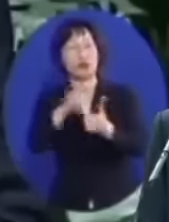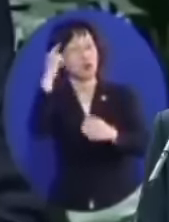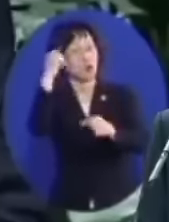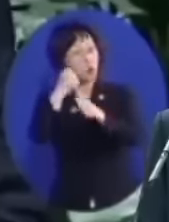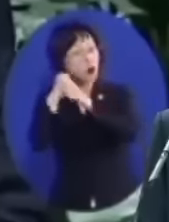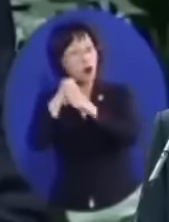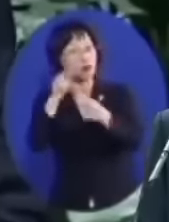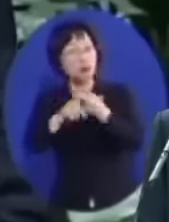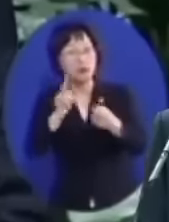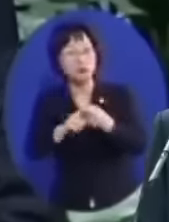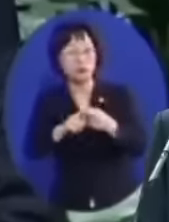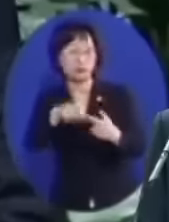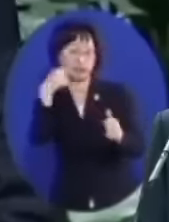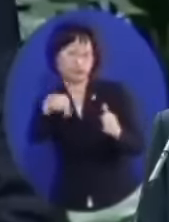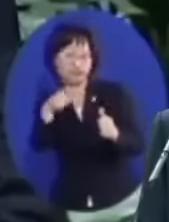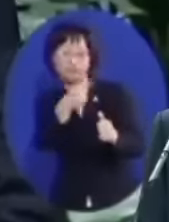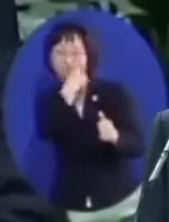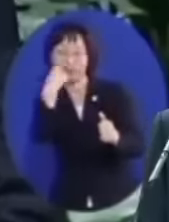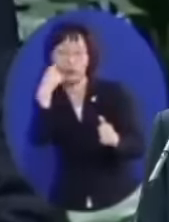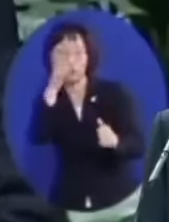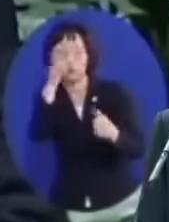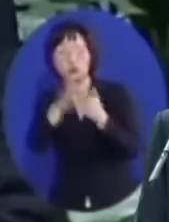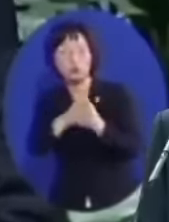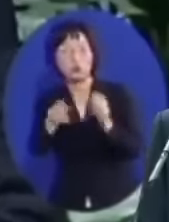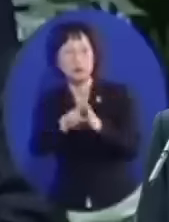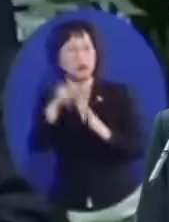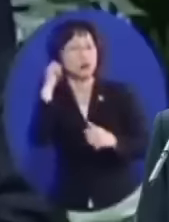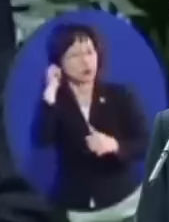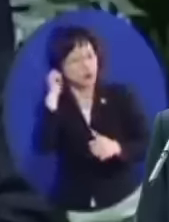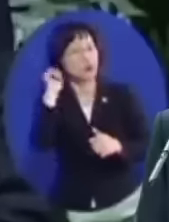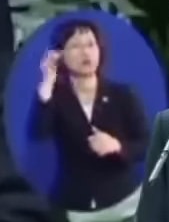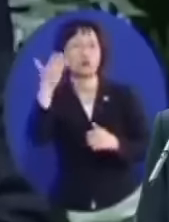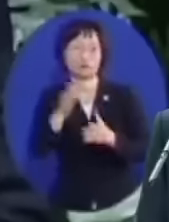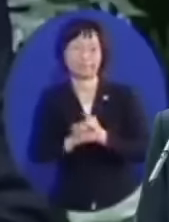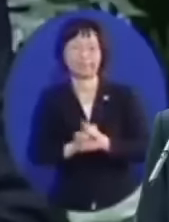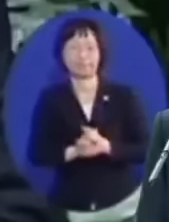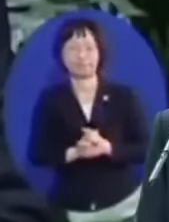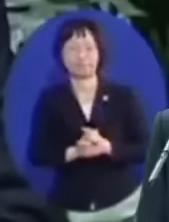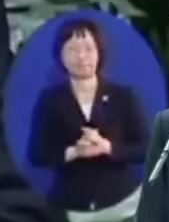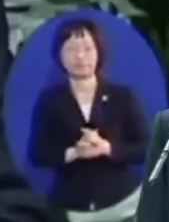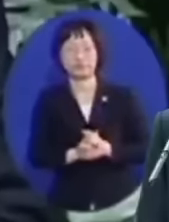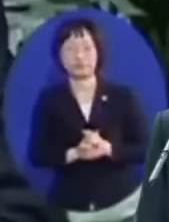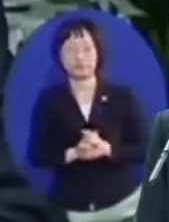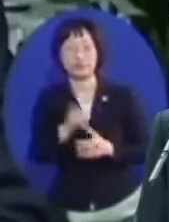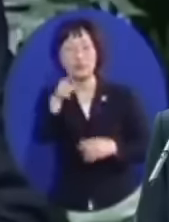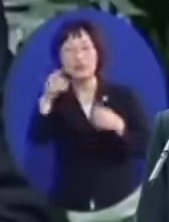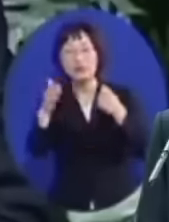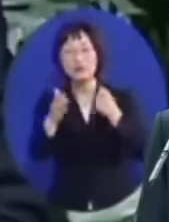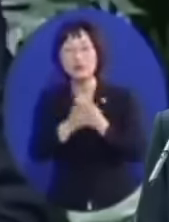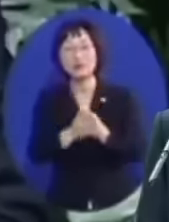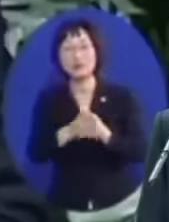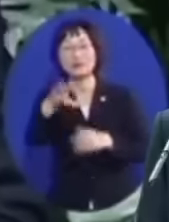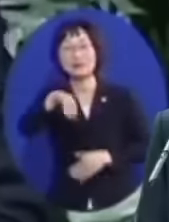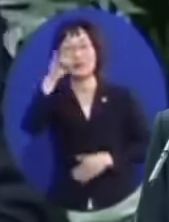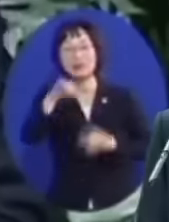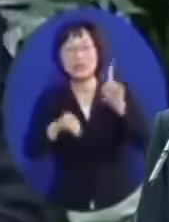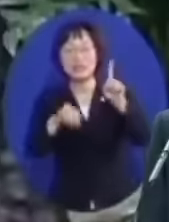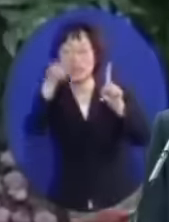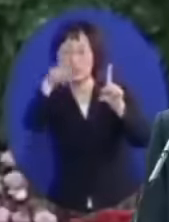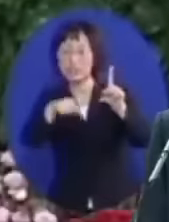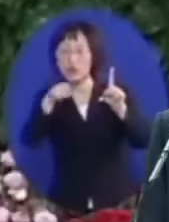증명하고 가르치는데 안 믿을 수가 있나요? 그것을 믿고 그 끌려가게 되는 것입니다. 그러므로 창세기 1장